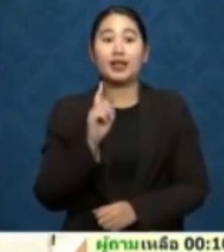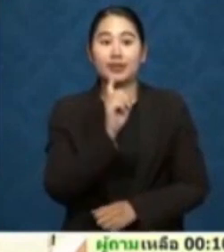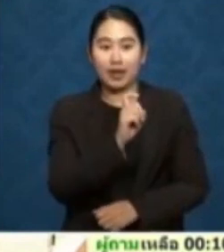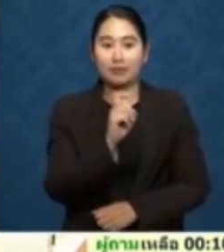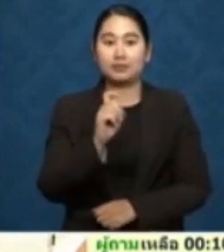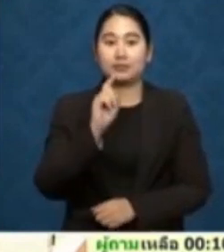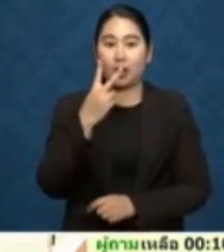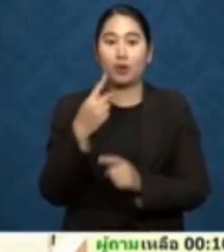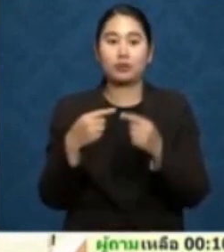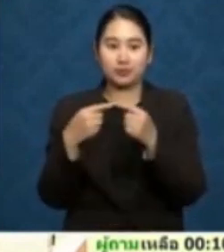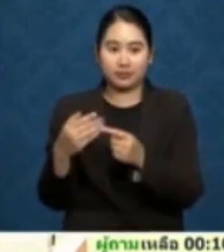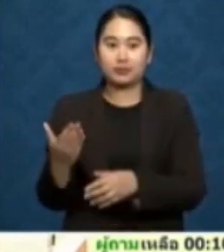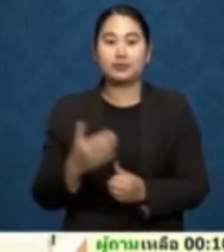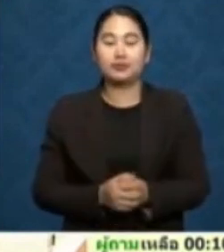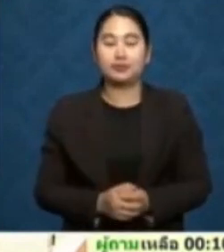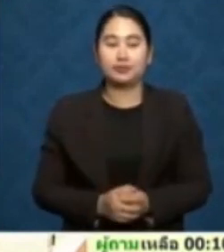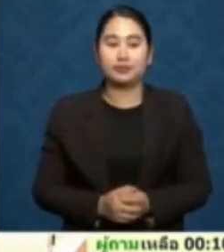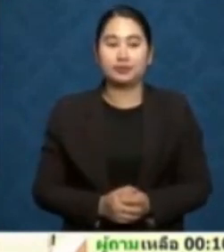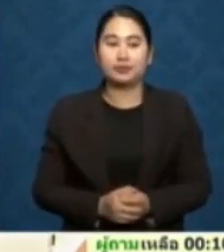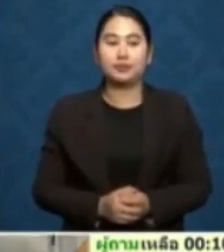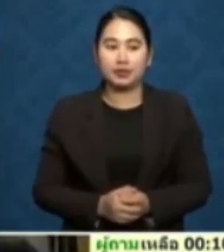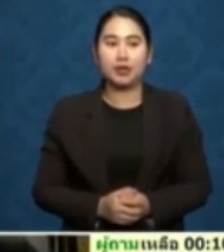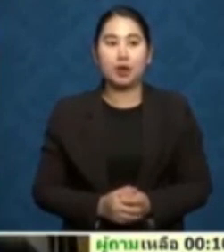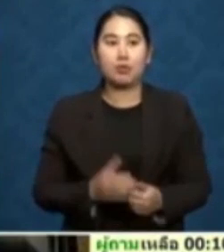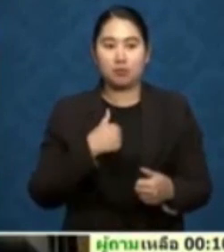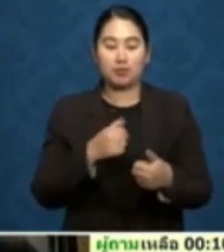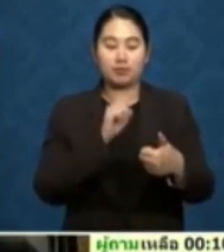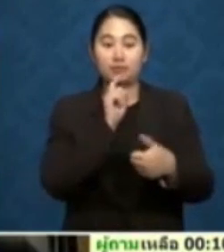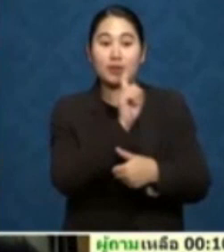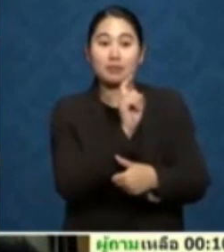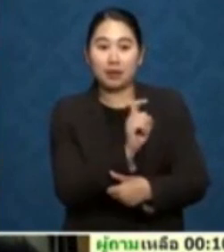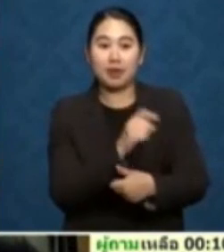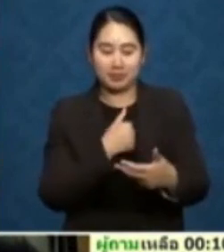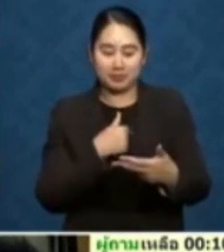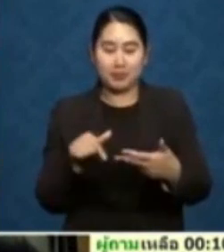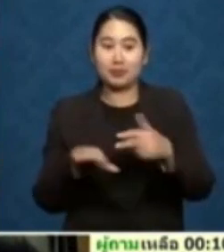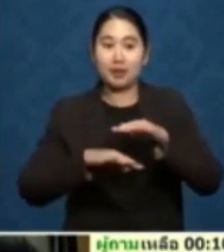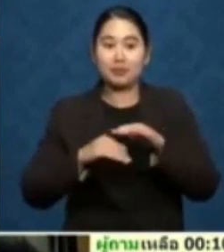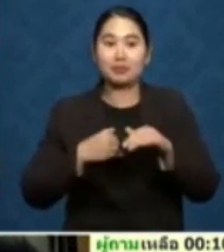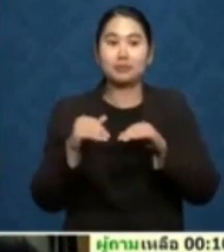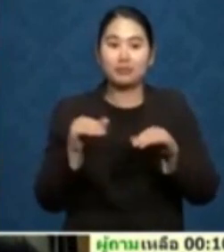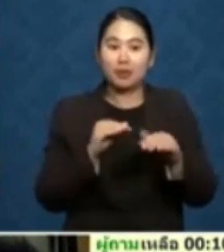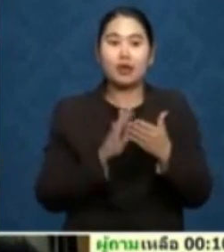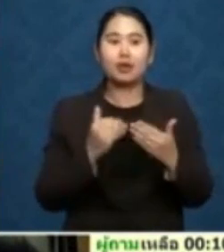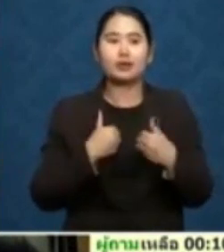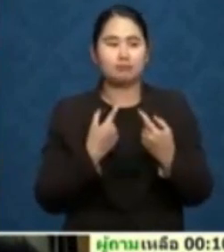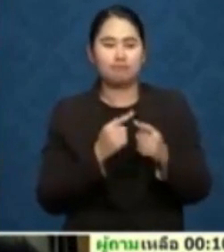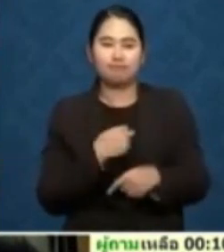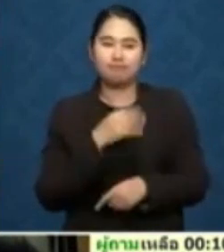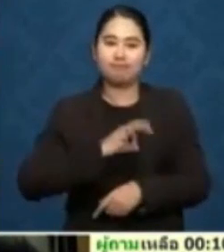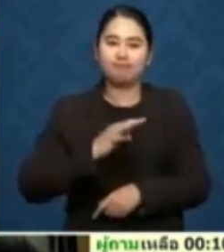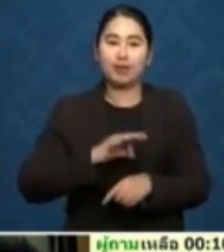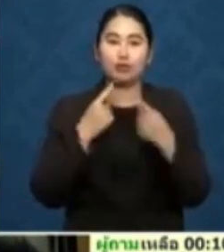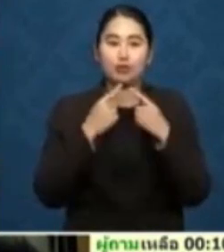นะครับ ครับผมก็เตรียมคำถามของผมมานะครับแต่รู้สึกว่าท่านจะตอบไม่ตรงคำถามสักเท่าไหร่ยังไม่